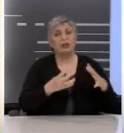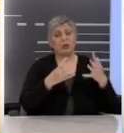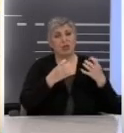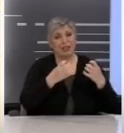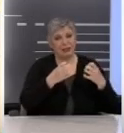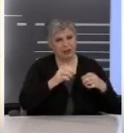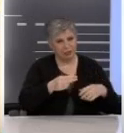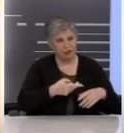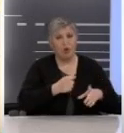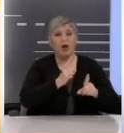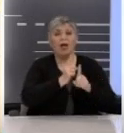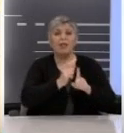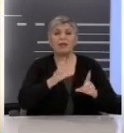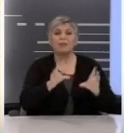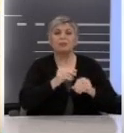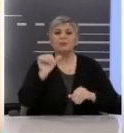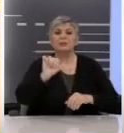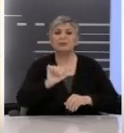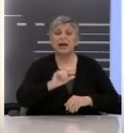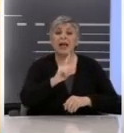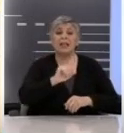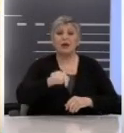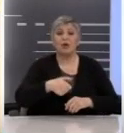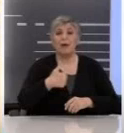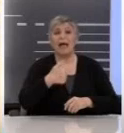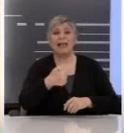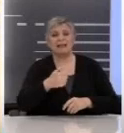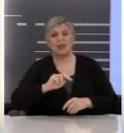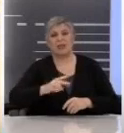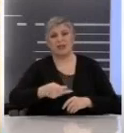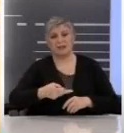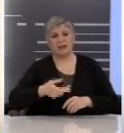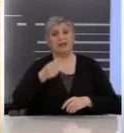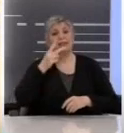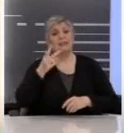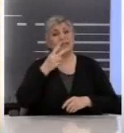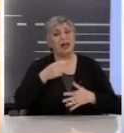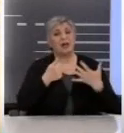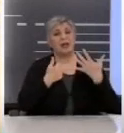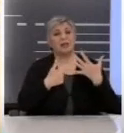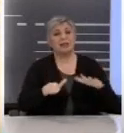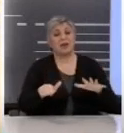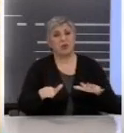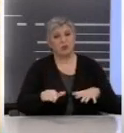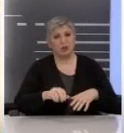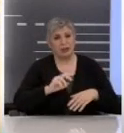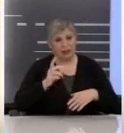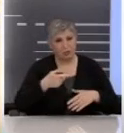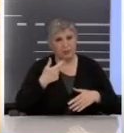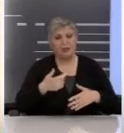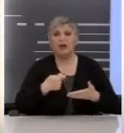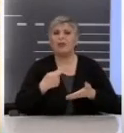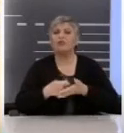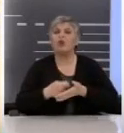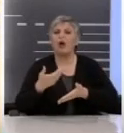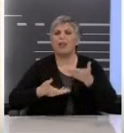φόρο κατανάλωσης στα καύσιμα, 1,6 δις. Στα τσιγάρα, 600 εκατομμύρια. Εισφορά αλληλεγγύης,